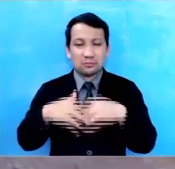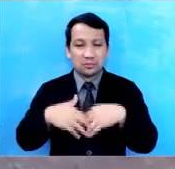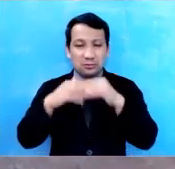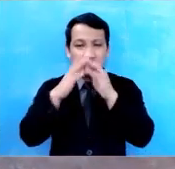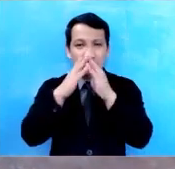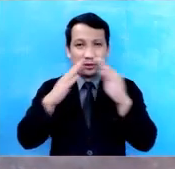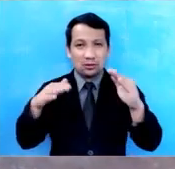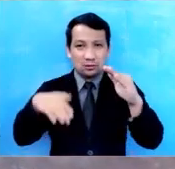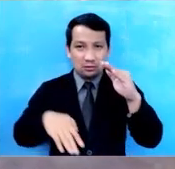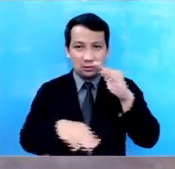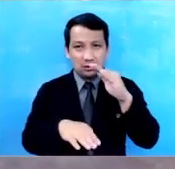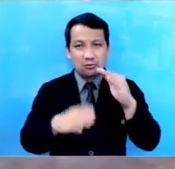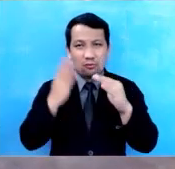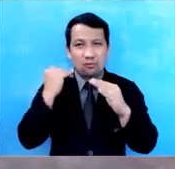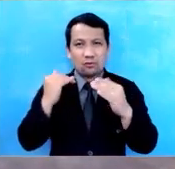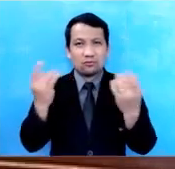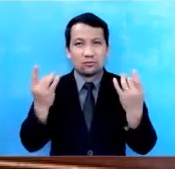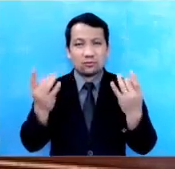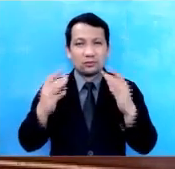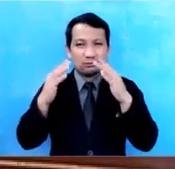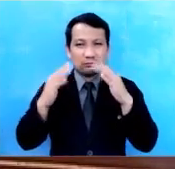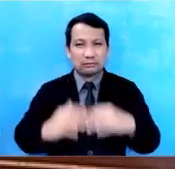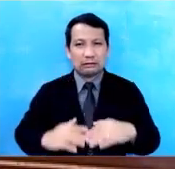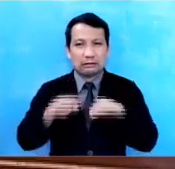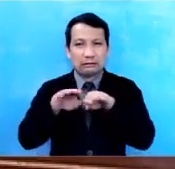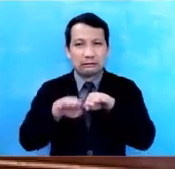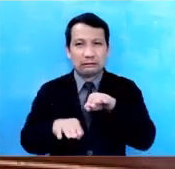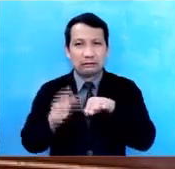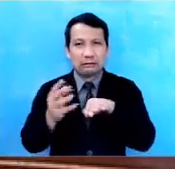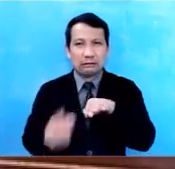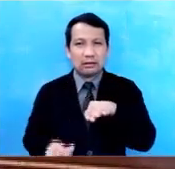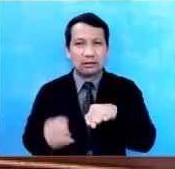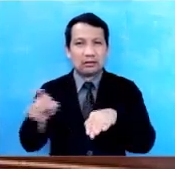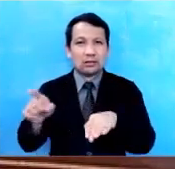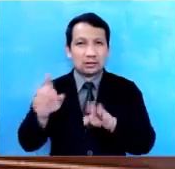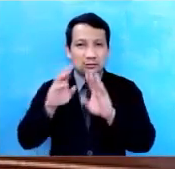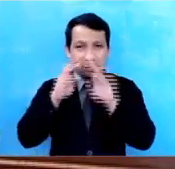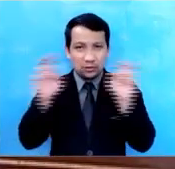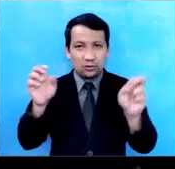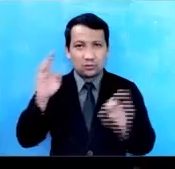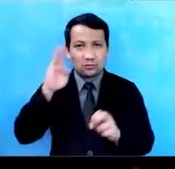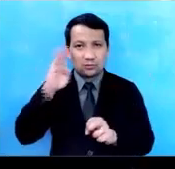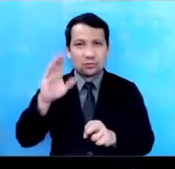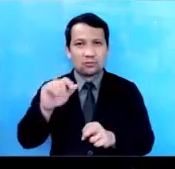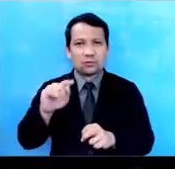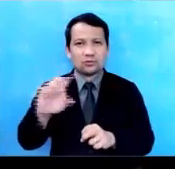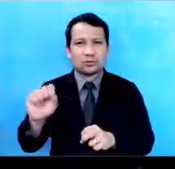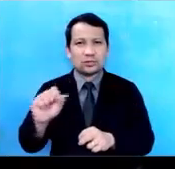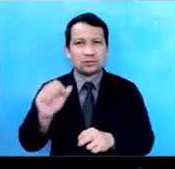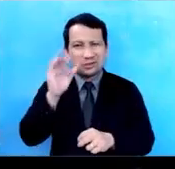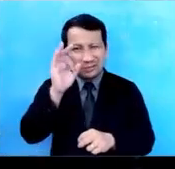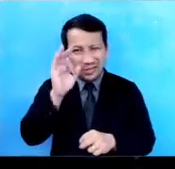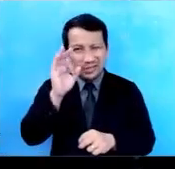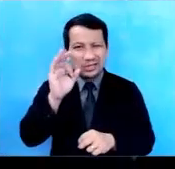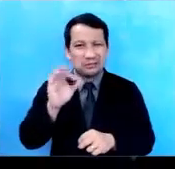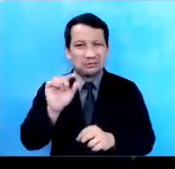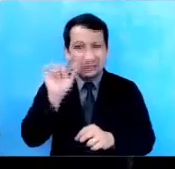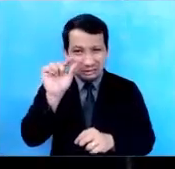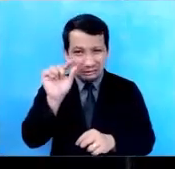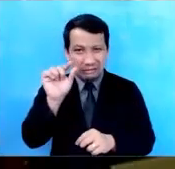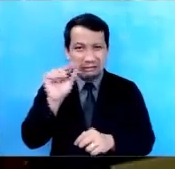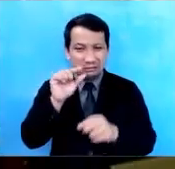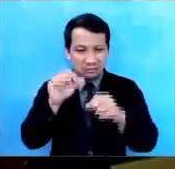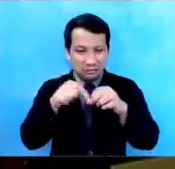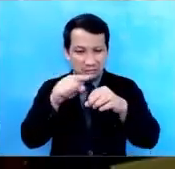lupa na pagmumula ng sinkhole. Pero giit ni Mayor Bautista, maliliit lang at hindi maituturing na